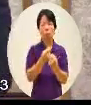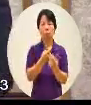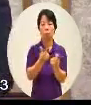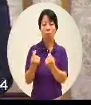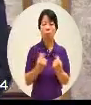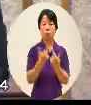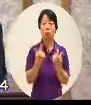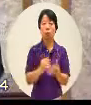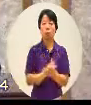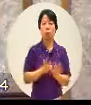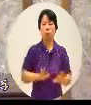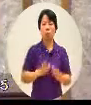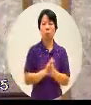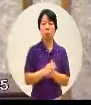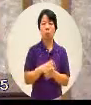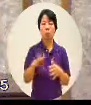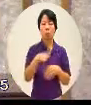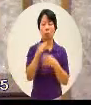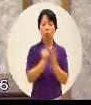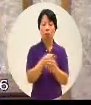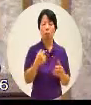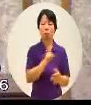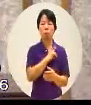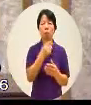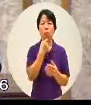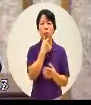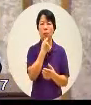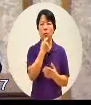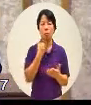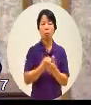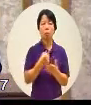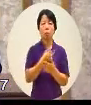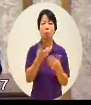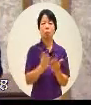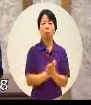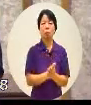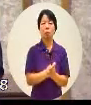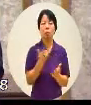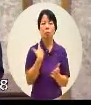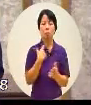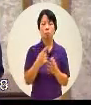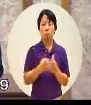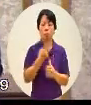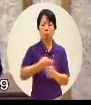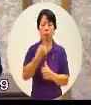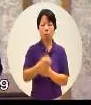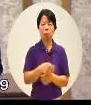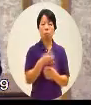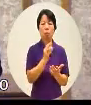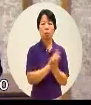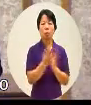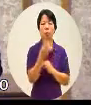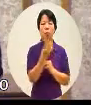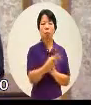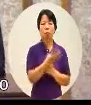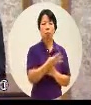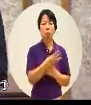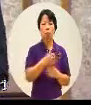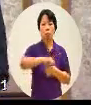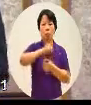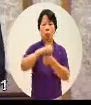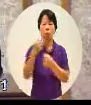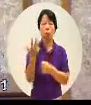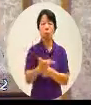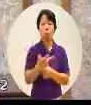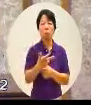那目前来讲，我们已经把志愿，也其实是填的学校数呢，已经从3个增加到7个。 增加到7个。 对，那